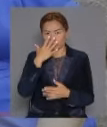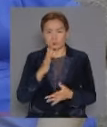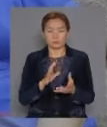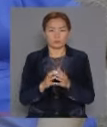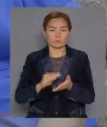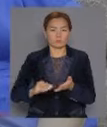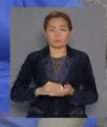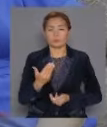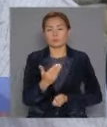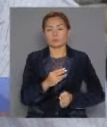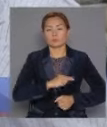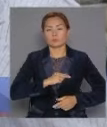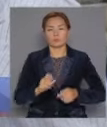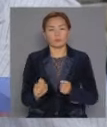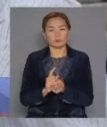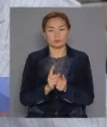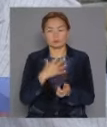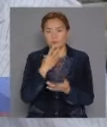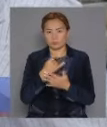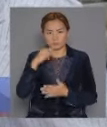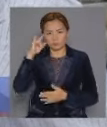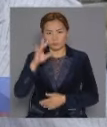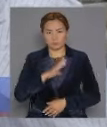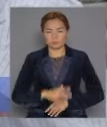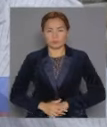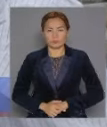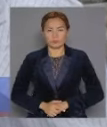көрнекті жазушылардың еңбегін ана тілімізге аударды.